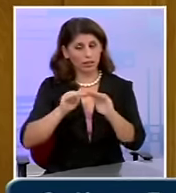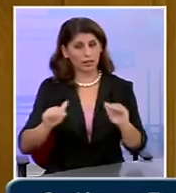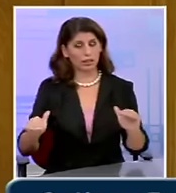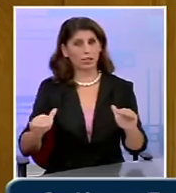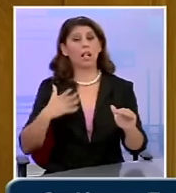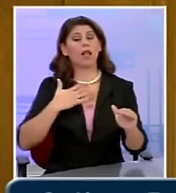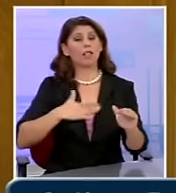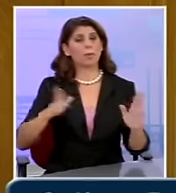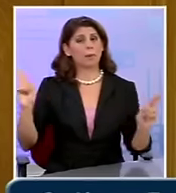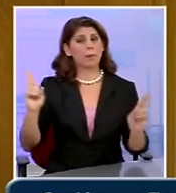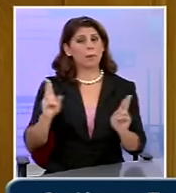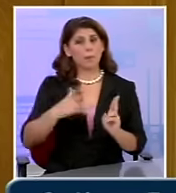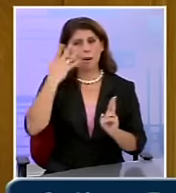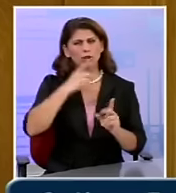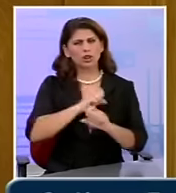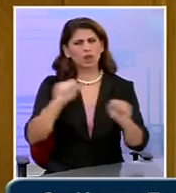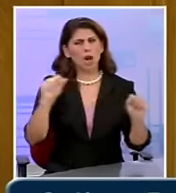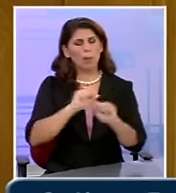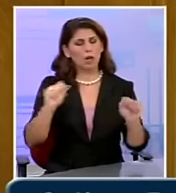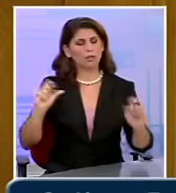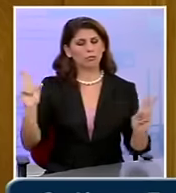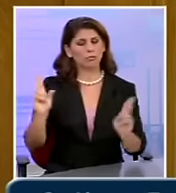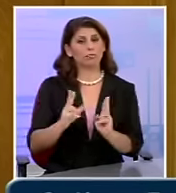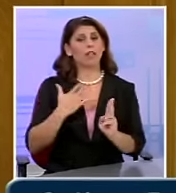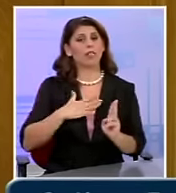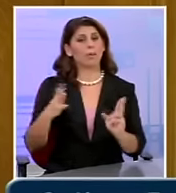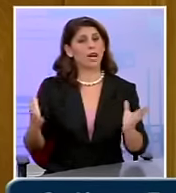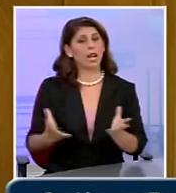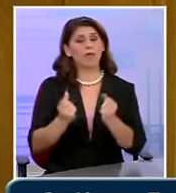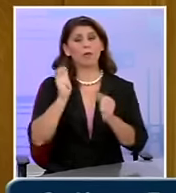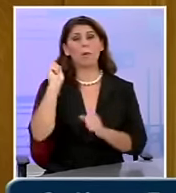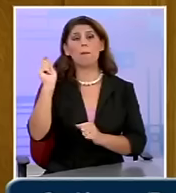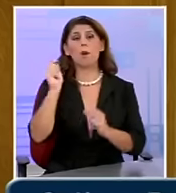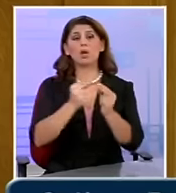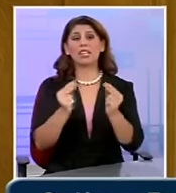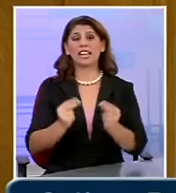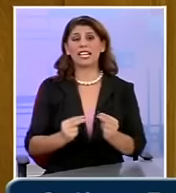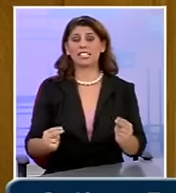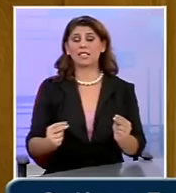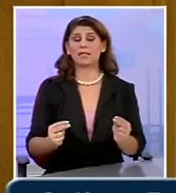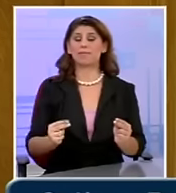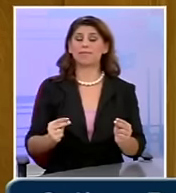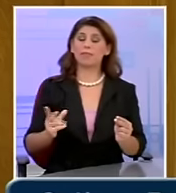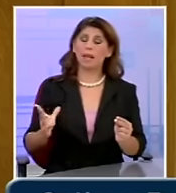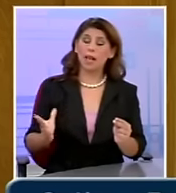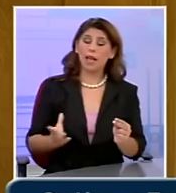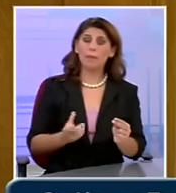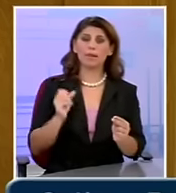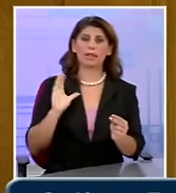Θέλουμε να καταπολεμήσουμε την τρομοκρατία, θέλουμε να βρεθούν πολιτικές λύσεις οι οποίες επιτέλους θα